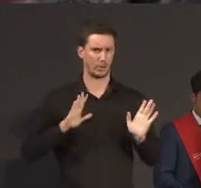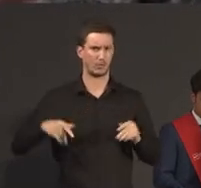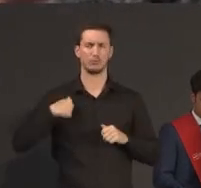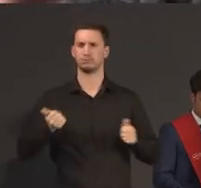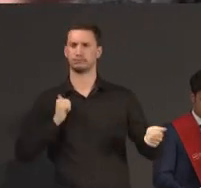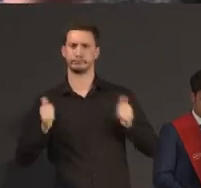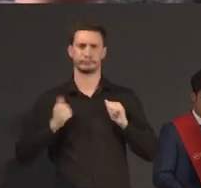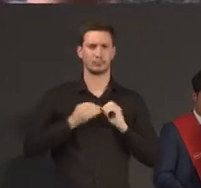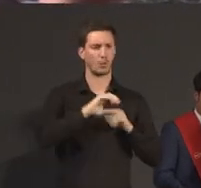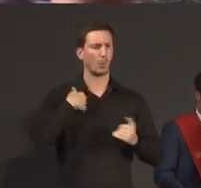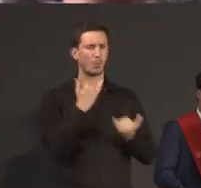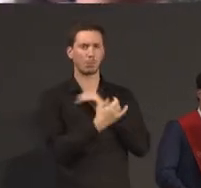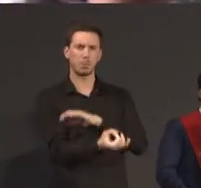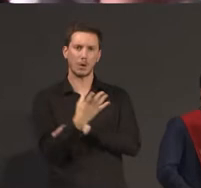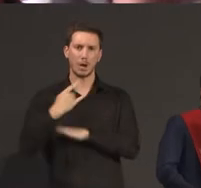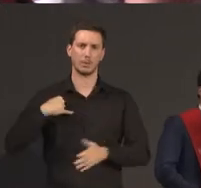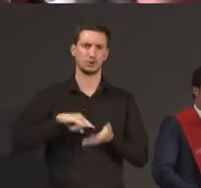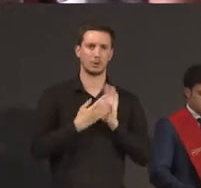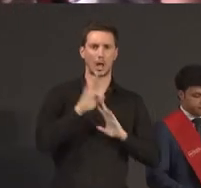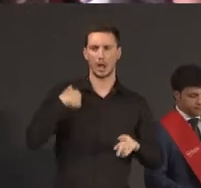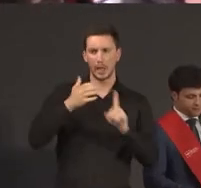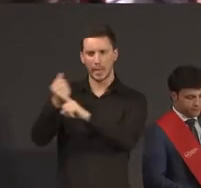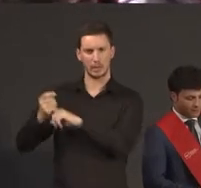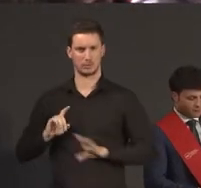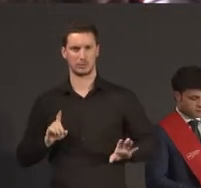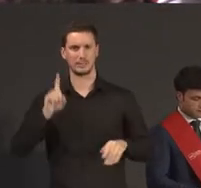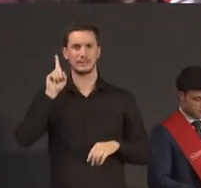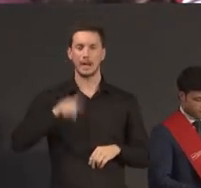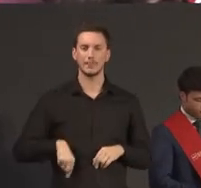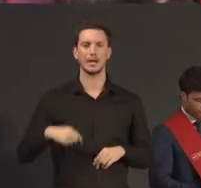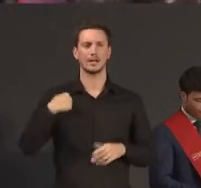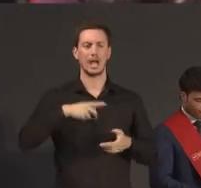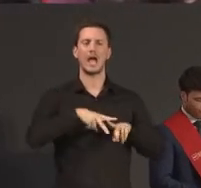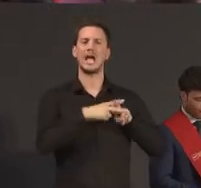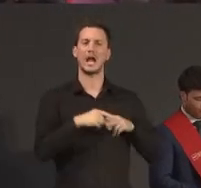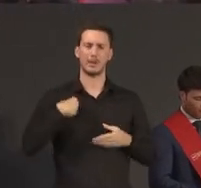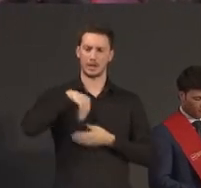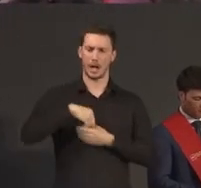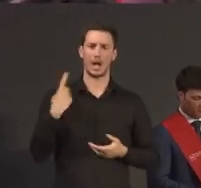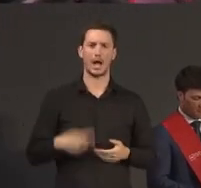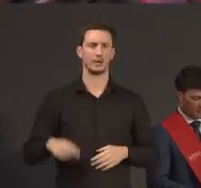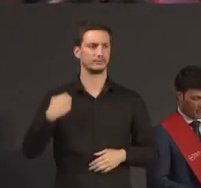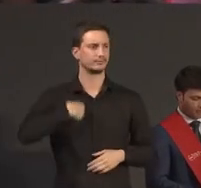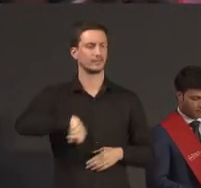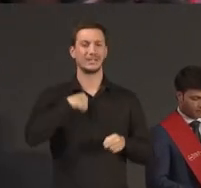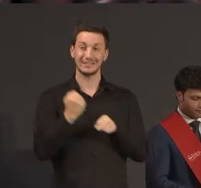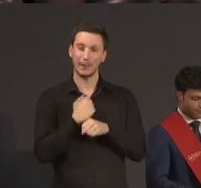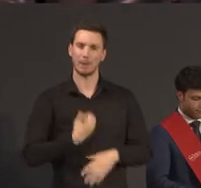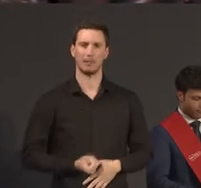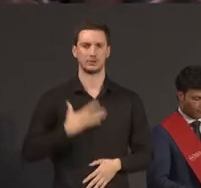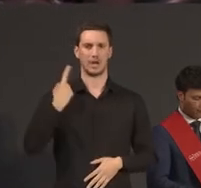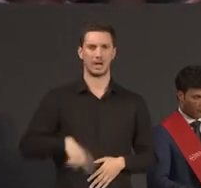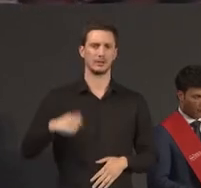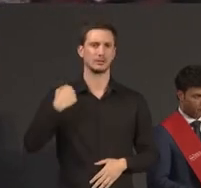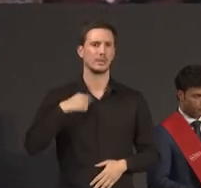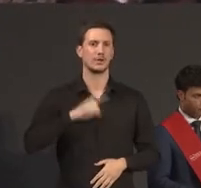versàtil, gent que soluciona problemes en comptes de buscar-ne i que té moltes eines per fer-ho. Gent apassionada pel que fa i amb moltes ganes de